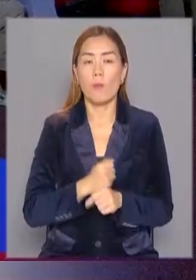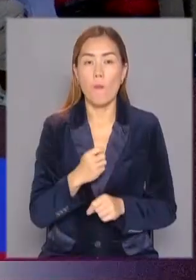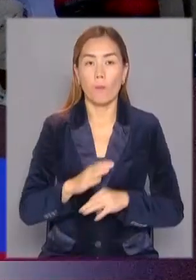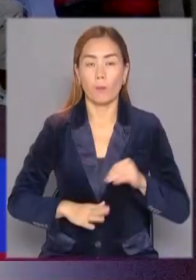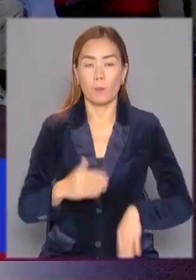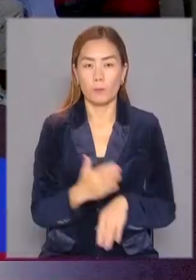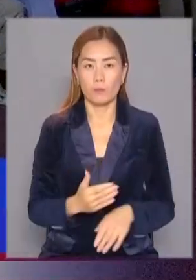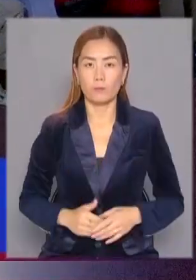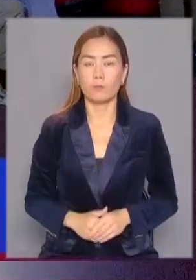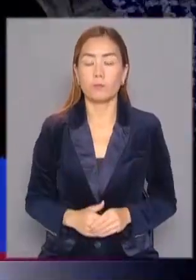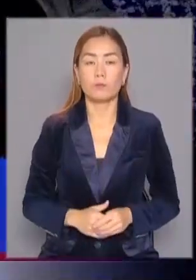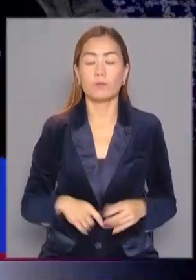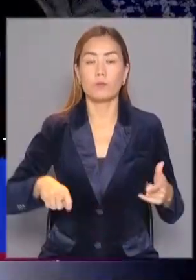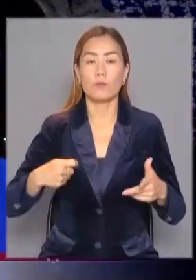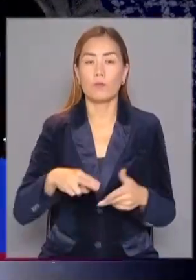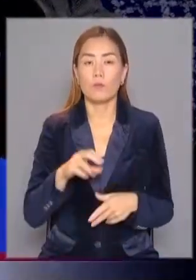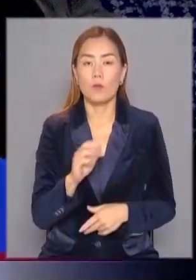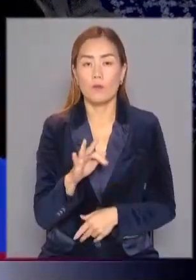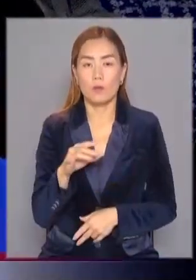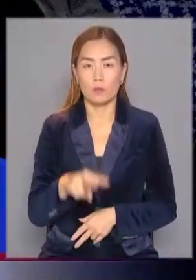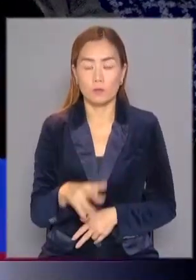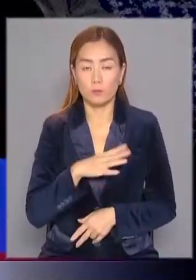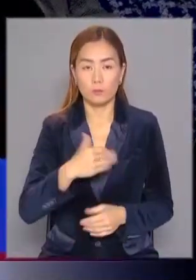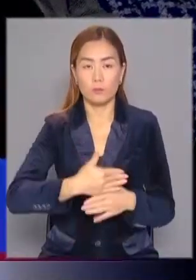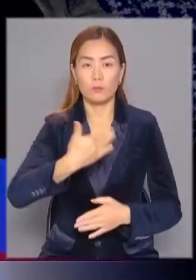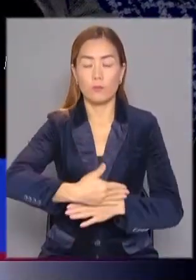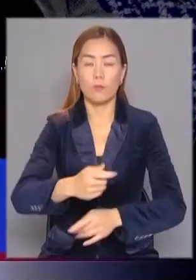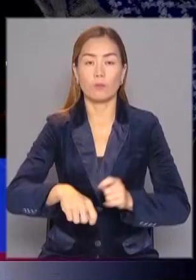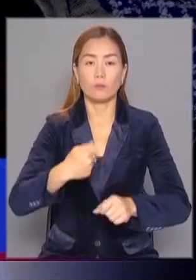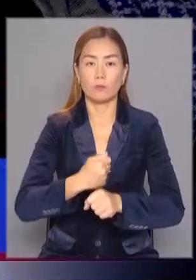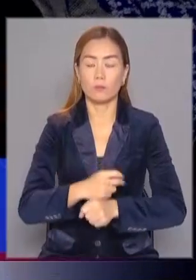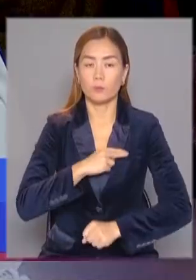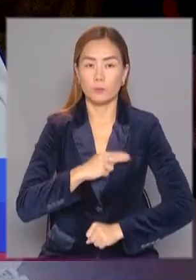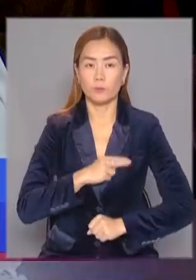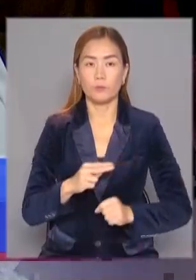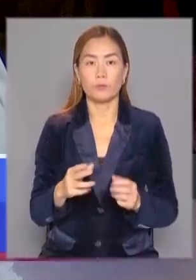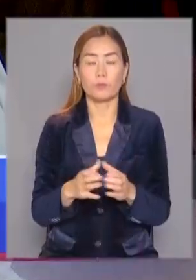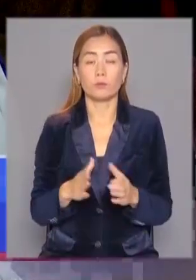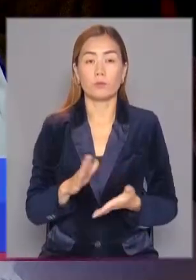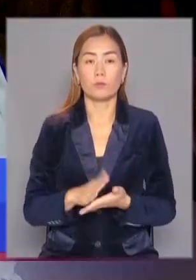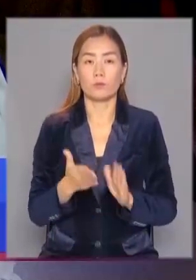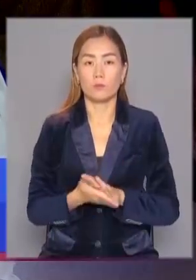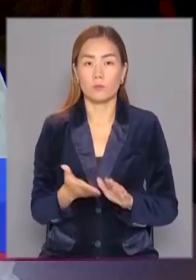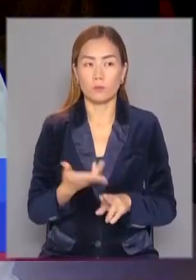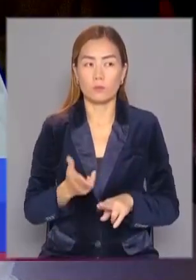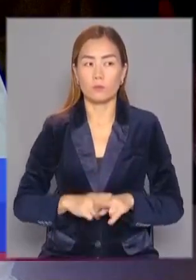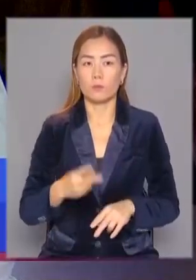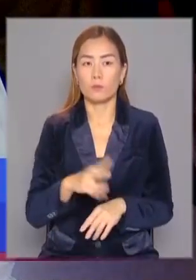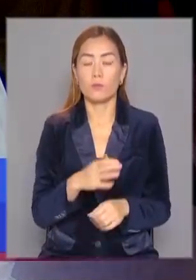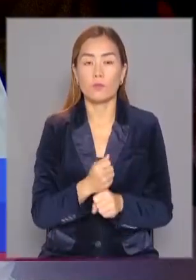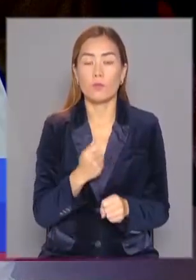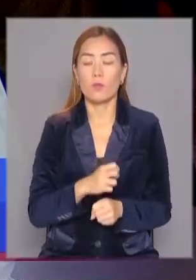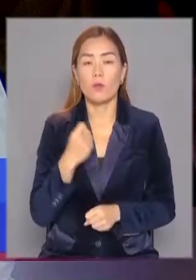жатыр. Қоюшы режиссер Павел Скляренко спектакль сюжетінің негізі өткен мен болашақтың қиылса. Бір пәтерде екі әйел бар, олардың